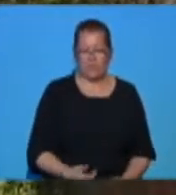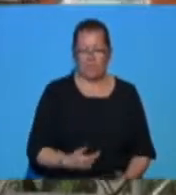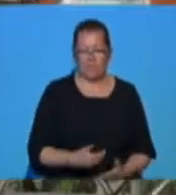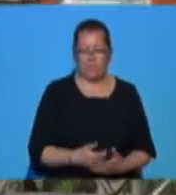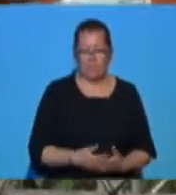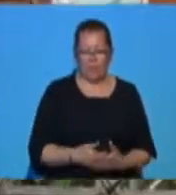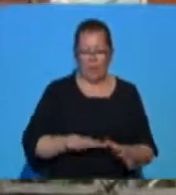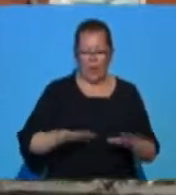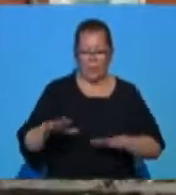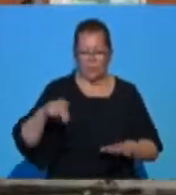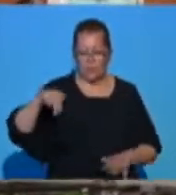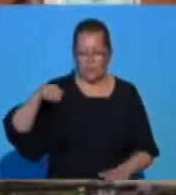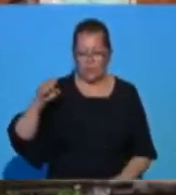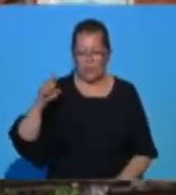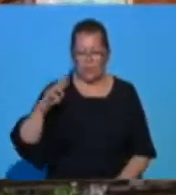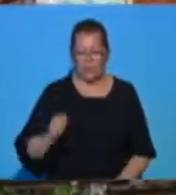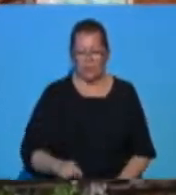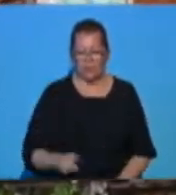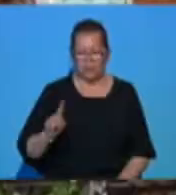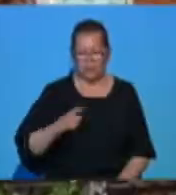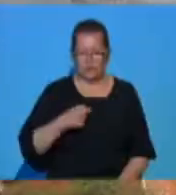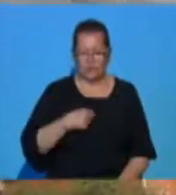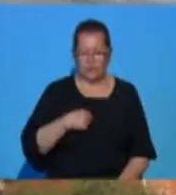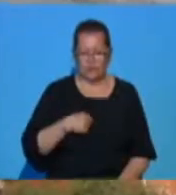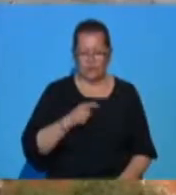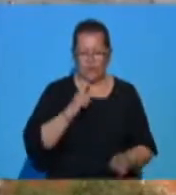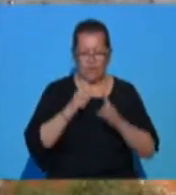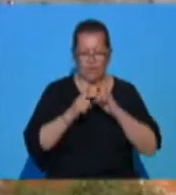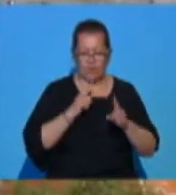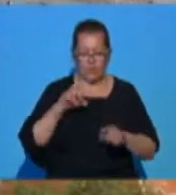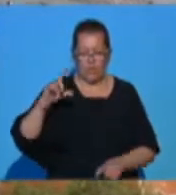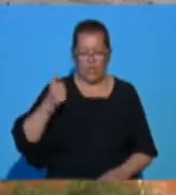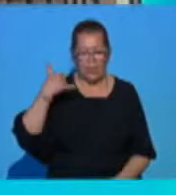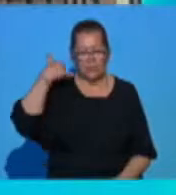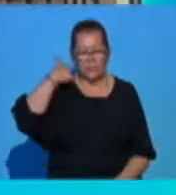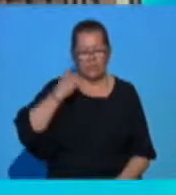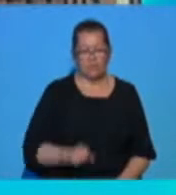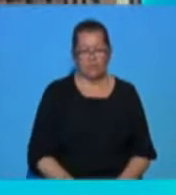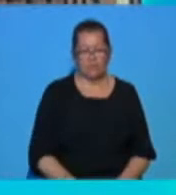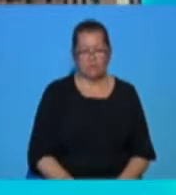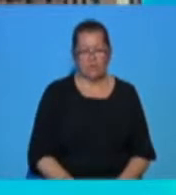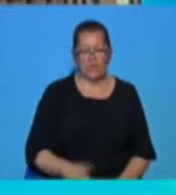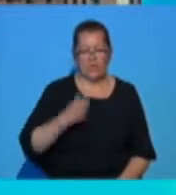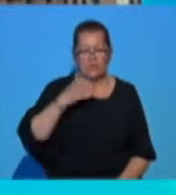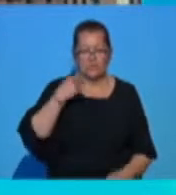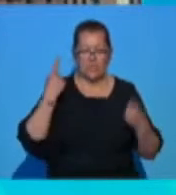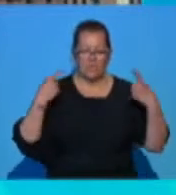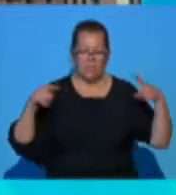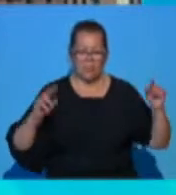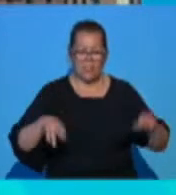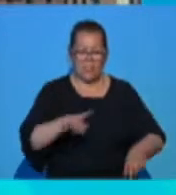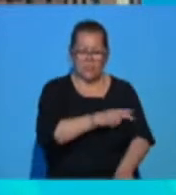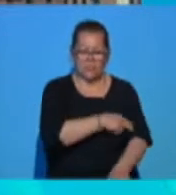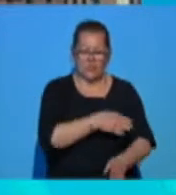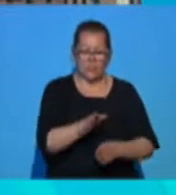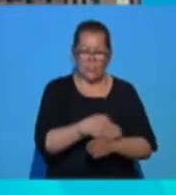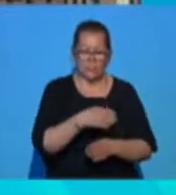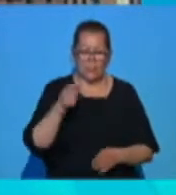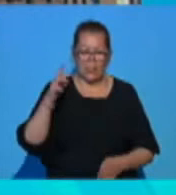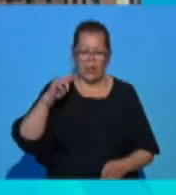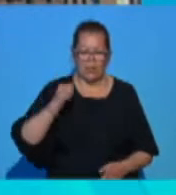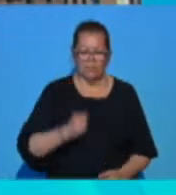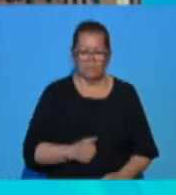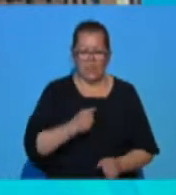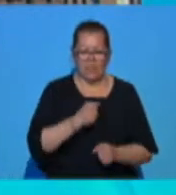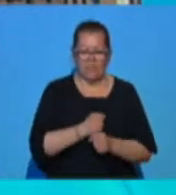Activități Nucleare, pentru a spune punctul de vedere, dar nu au răspuns la telefon. Zi festivă pentru Colegiul Național Carol